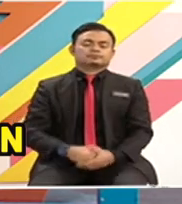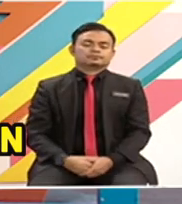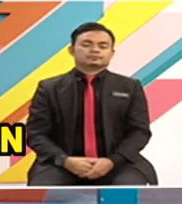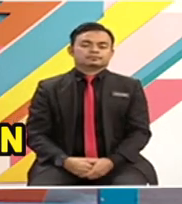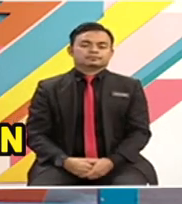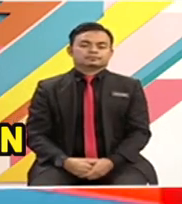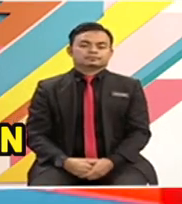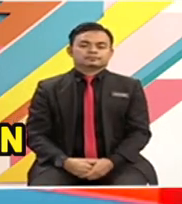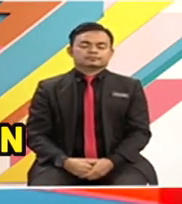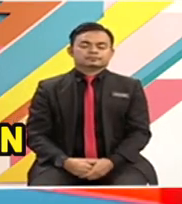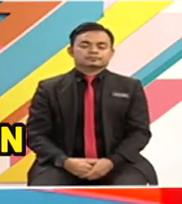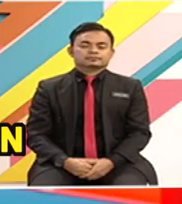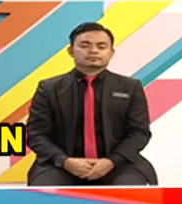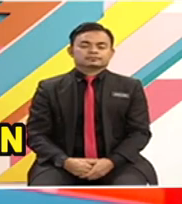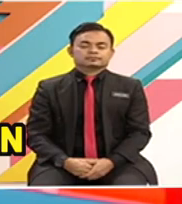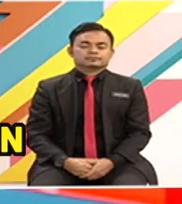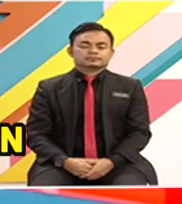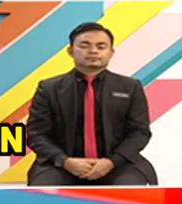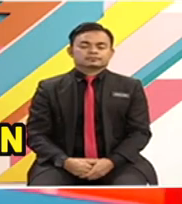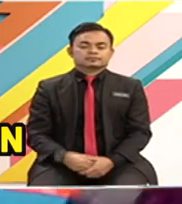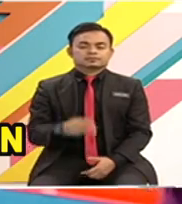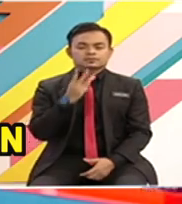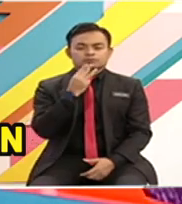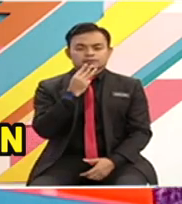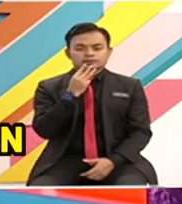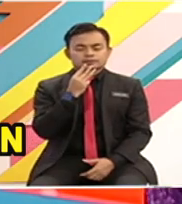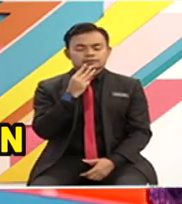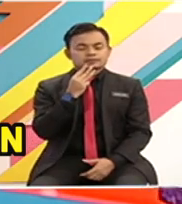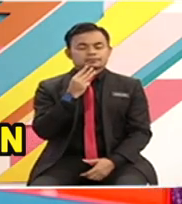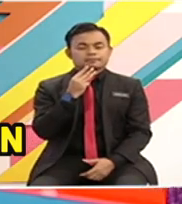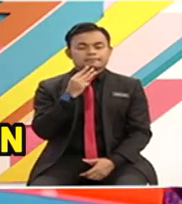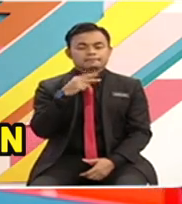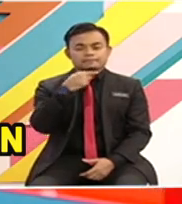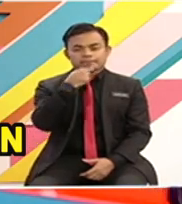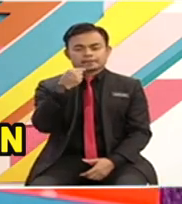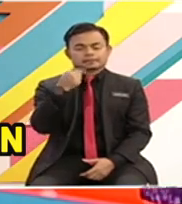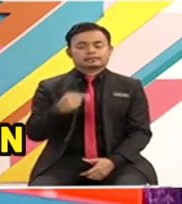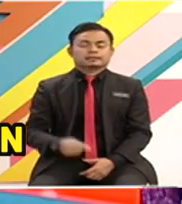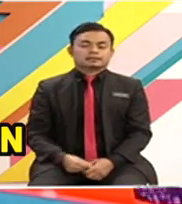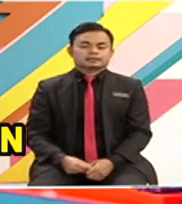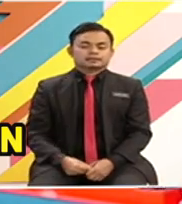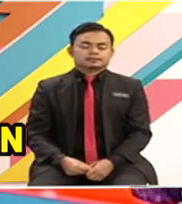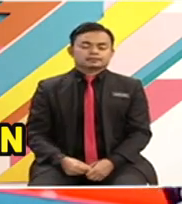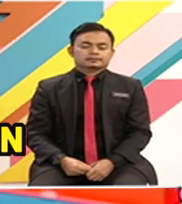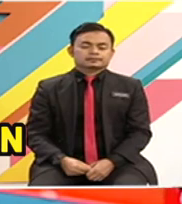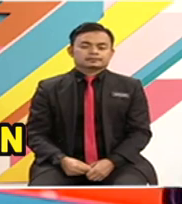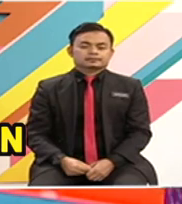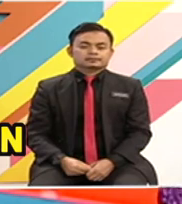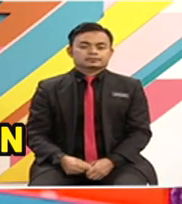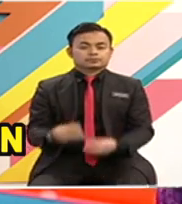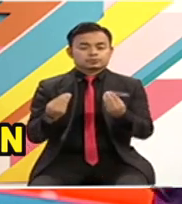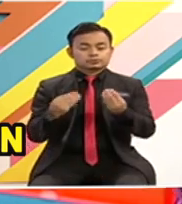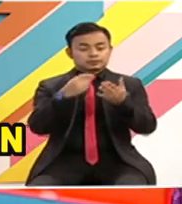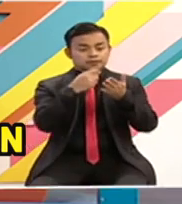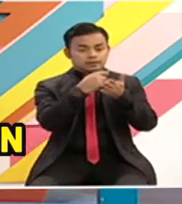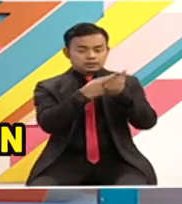Cikgu memandangkan Arsyad kita diwarnai di pekat cantik dan selalu diberi cantik nih harganya mungkin tidak begitu murah